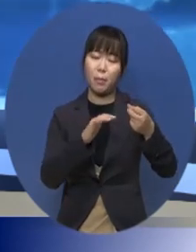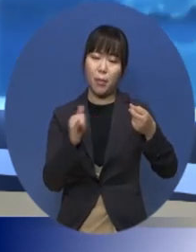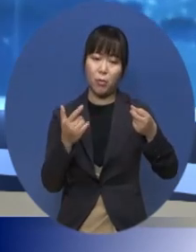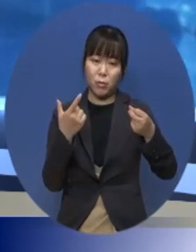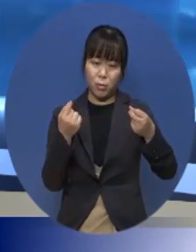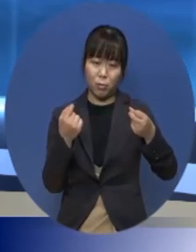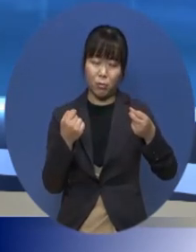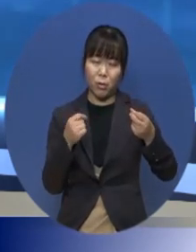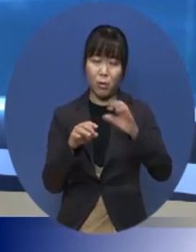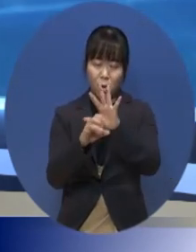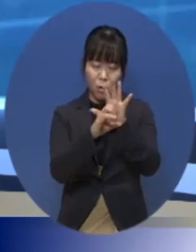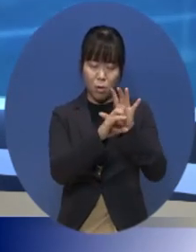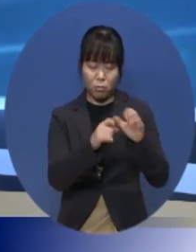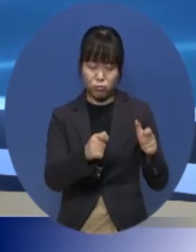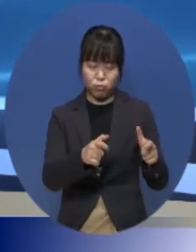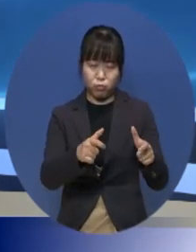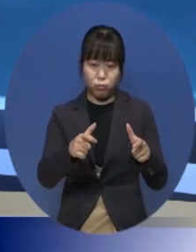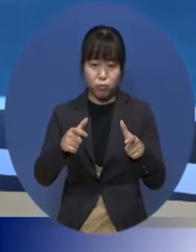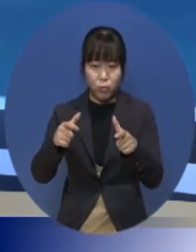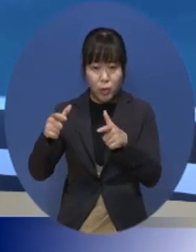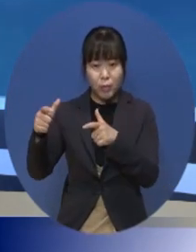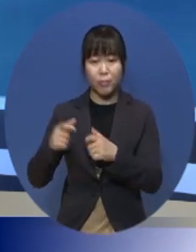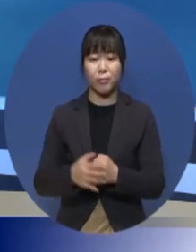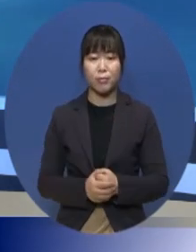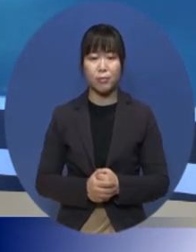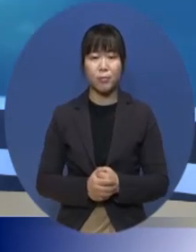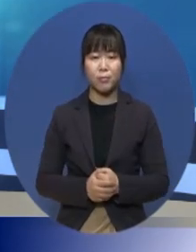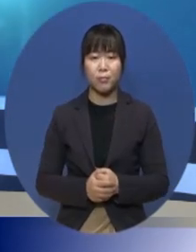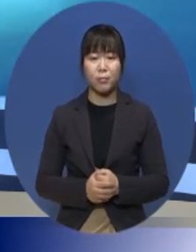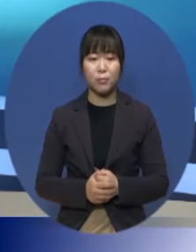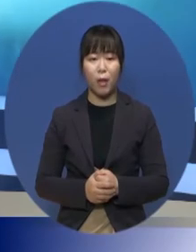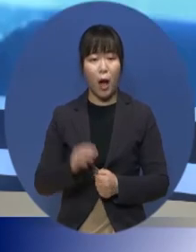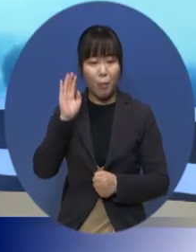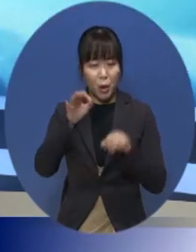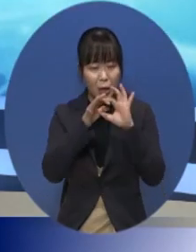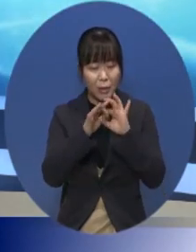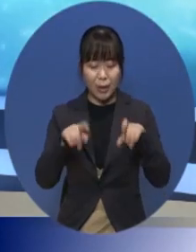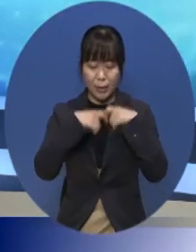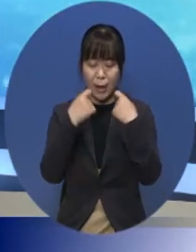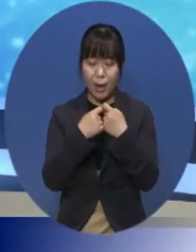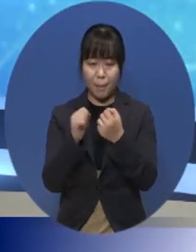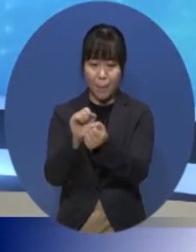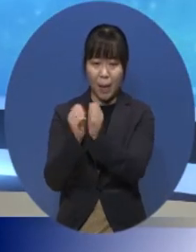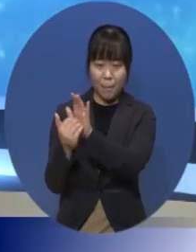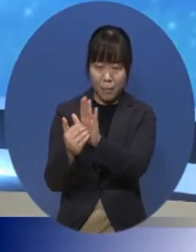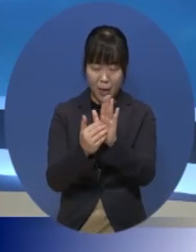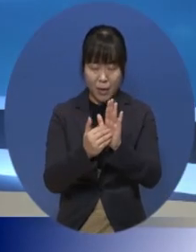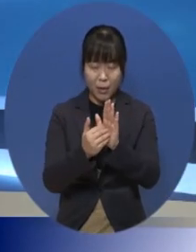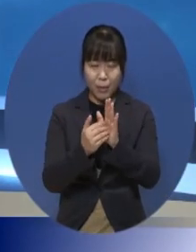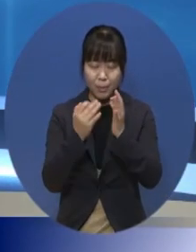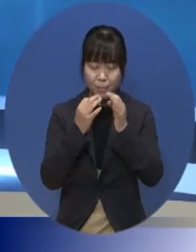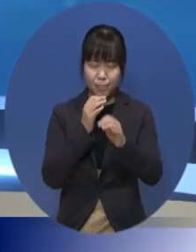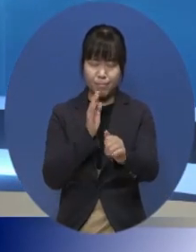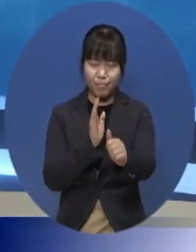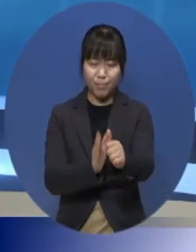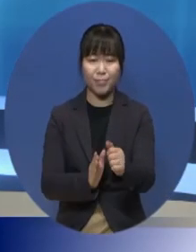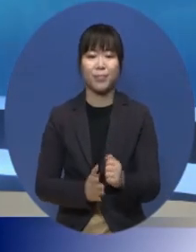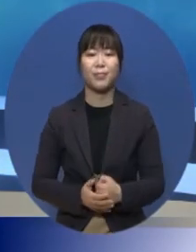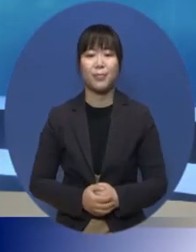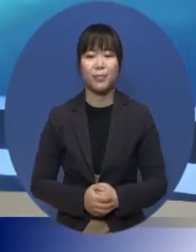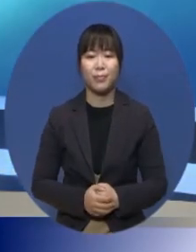등 코로나 확산세가 계속되는 양상인데요. 앞으로도 계속해서 개인 방역에 힘써주시기를